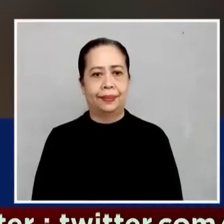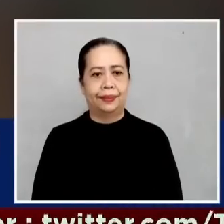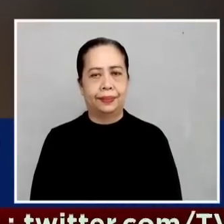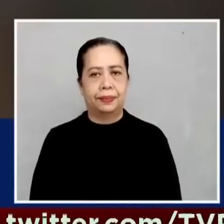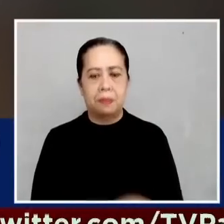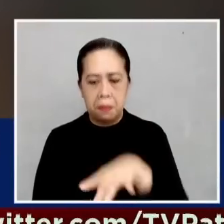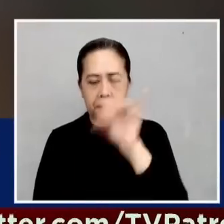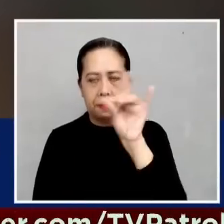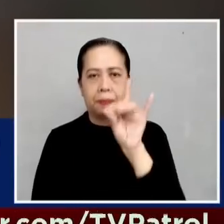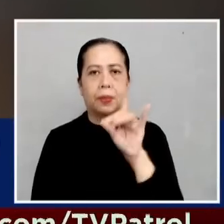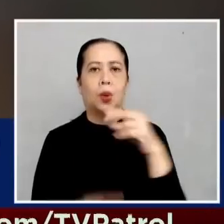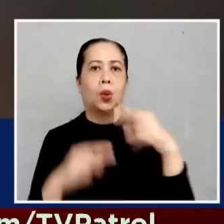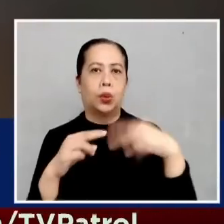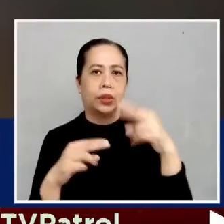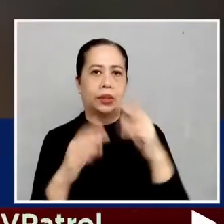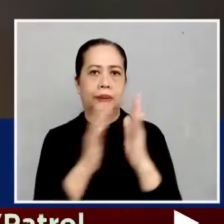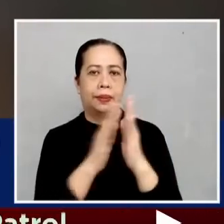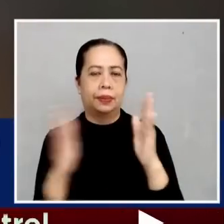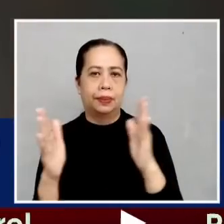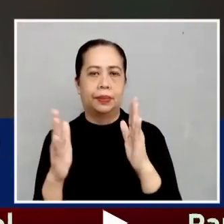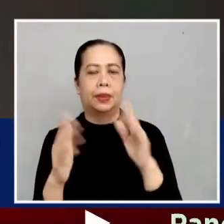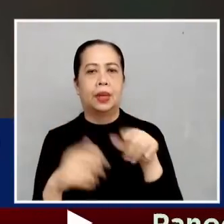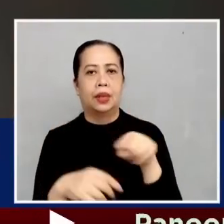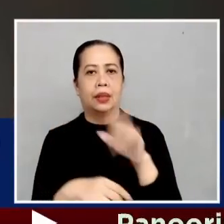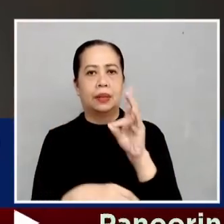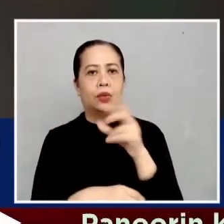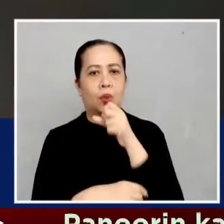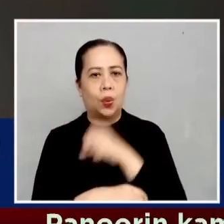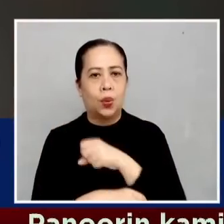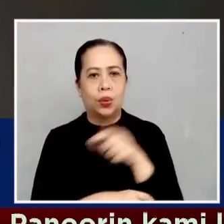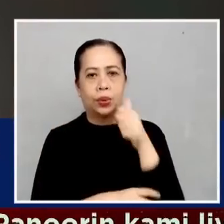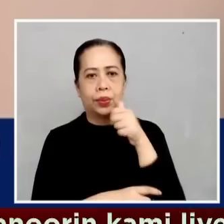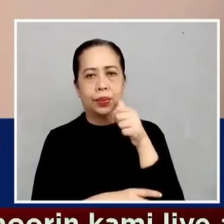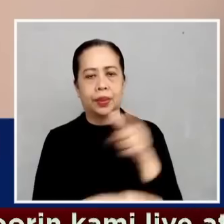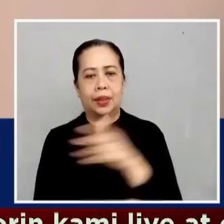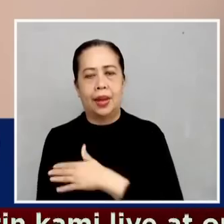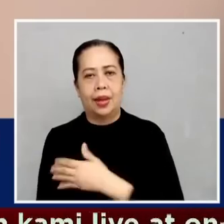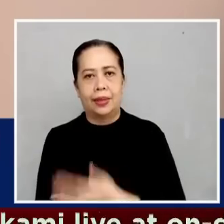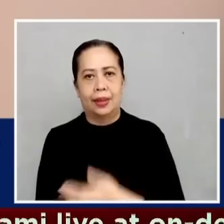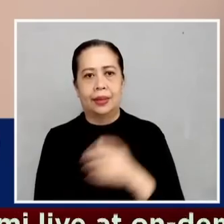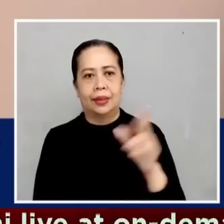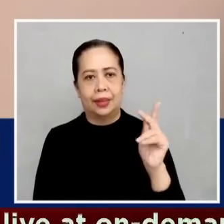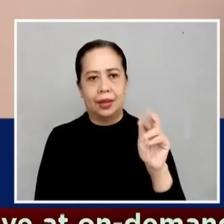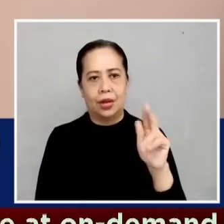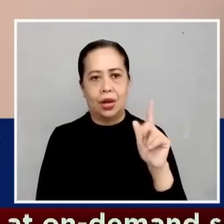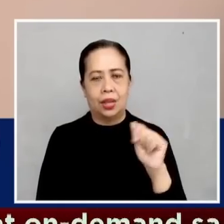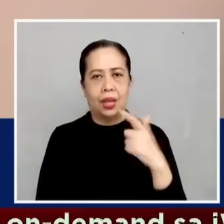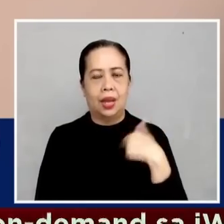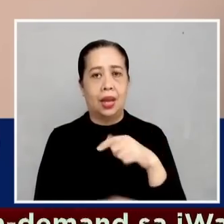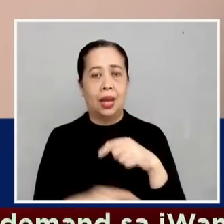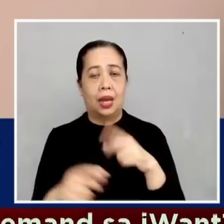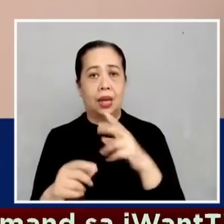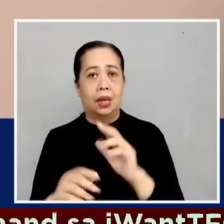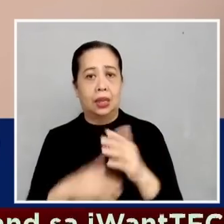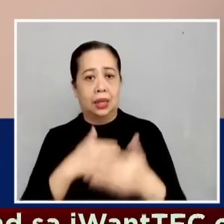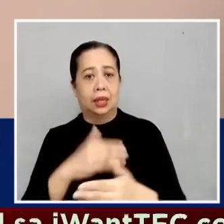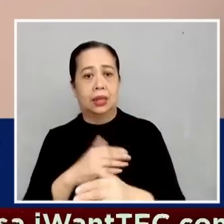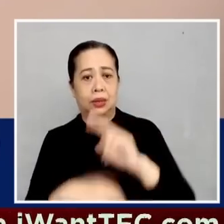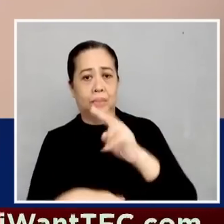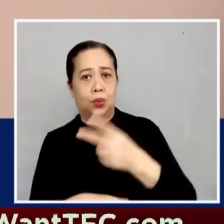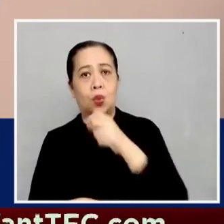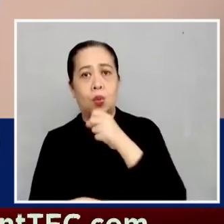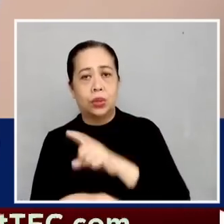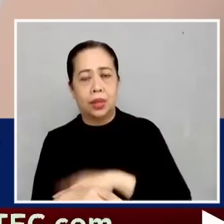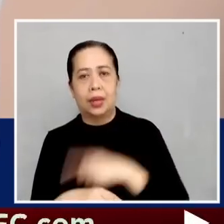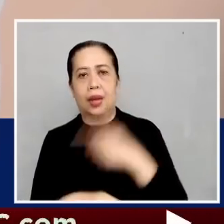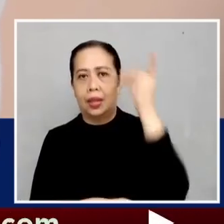Na-diagnose ng autism spectrum disorder ang 7 taong gulang na babaeng anak ni Carla, habang may Down syndrome naman ang kanyang 2 taong gulang